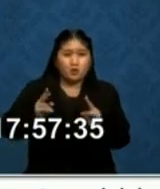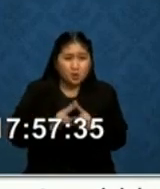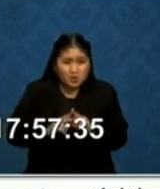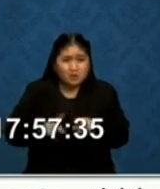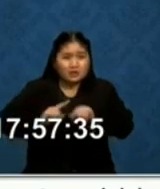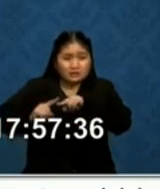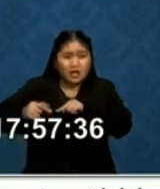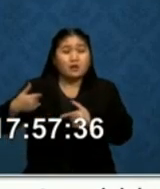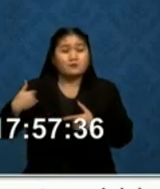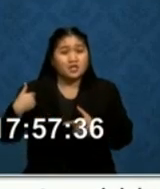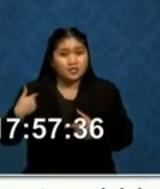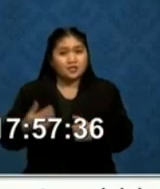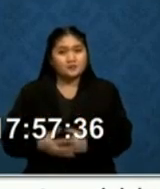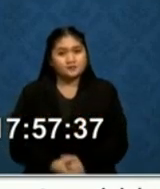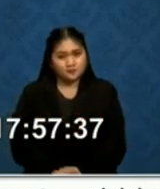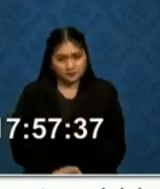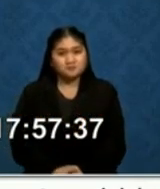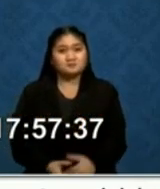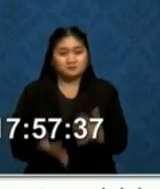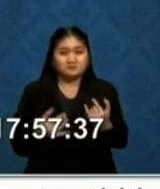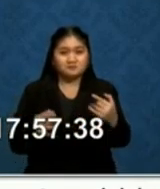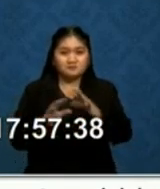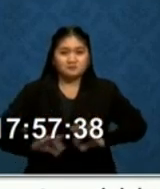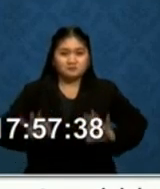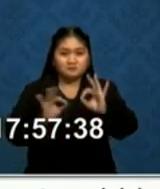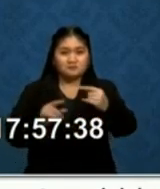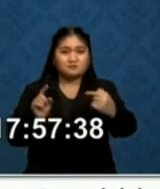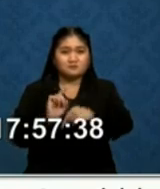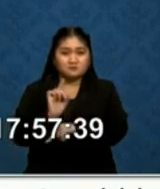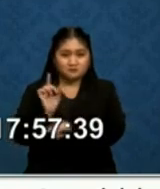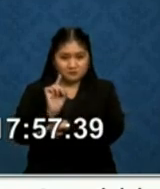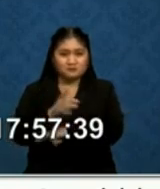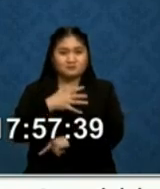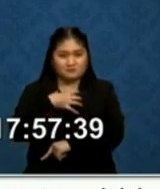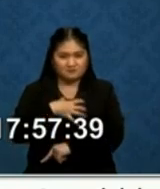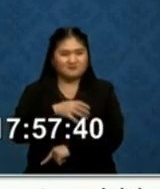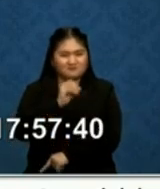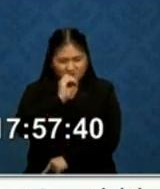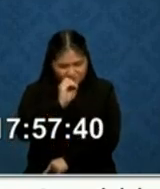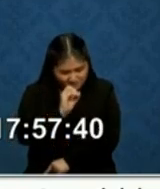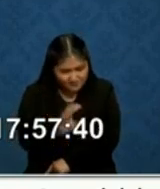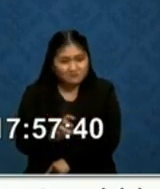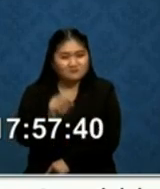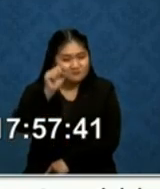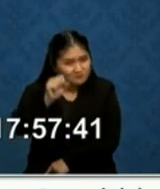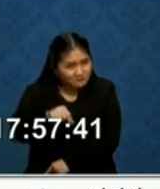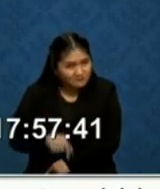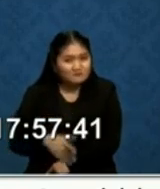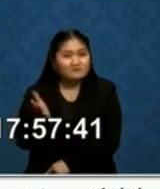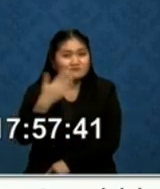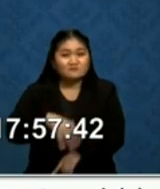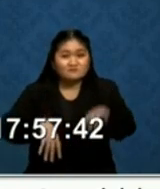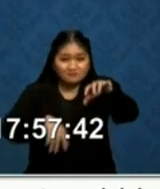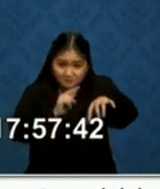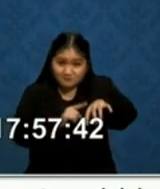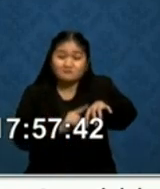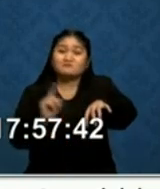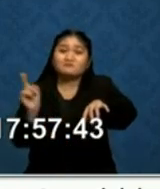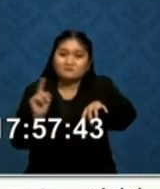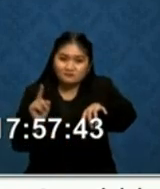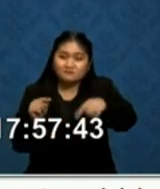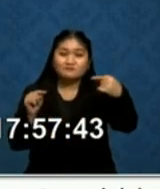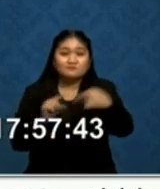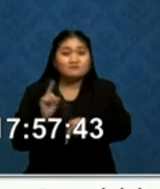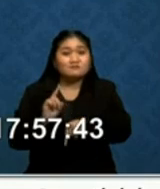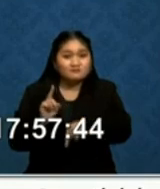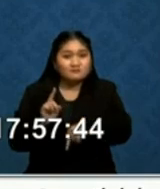ระทำชำเราค่ะสำหรับปัจจัยที่สำคัญมากๆนะคะที่ฉันอยากจะเน้นย้ำนะคะคือสถานที่เกิดเหตุค่ะท่านประธานในที่เกิด